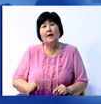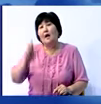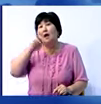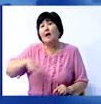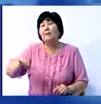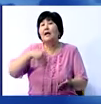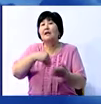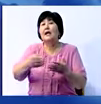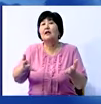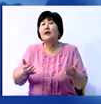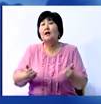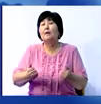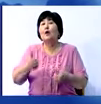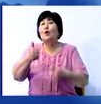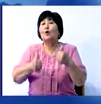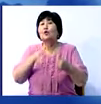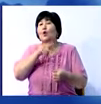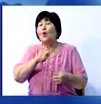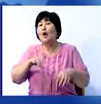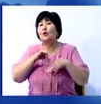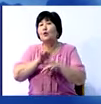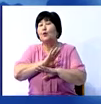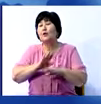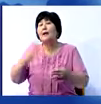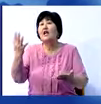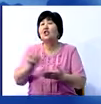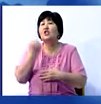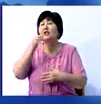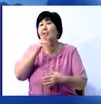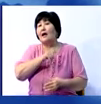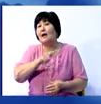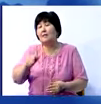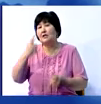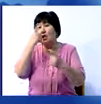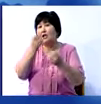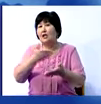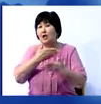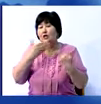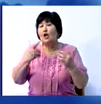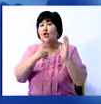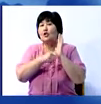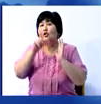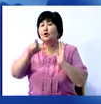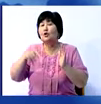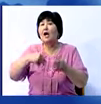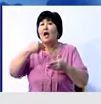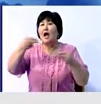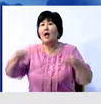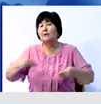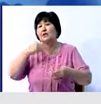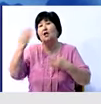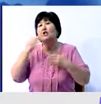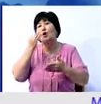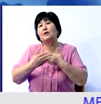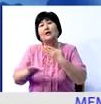Мемлекеттік сатып алу конкурстарын уақытылы өткізбеген жеңімпазды мерзімінде жарияламаған 700 тұлға әкімшілік жауапкершілікке